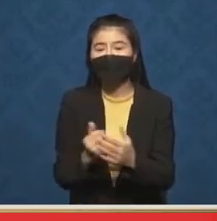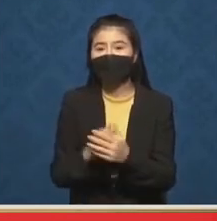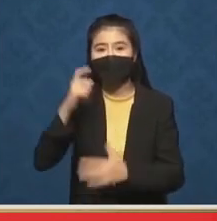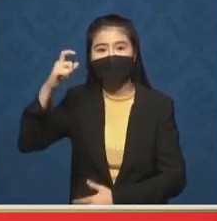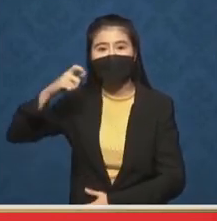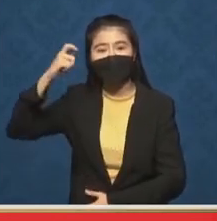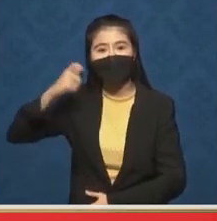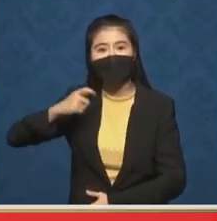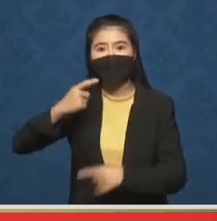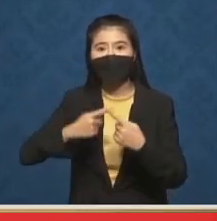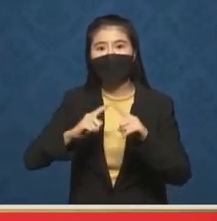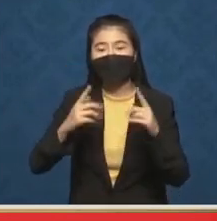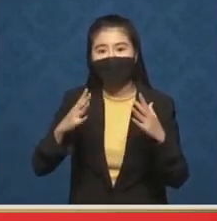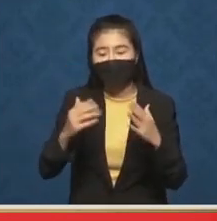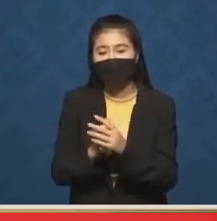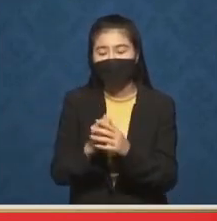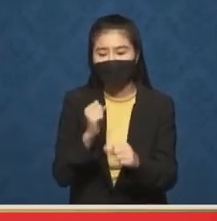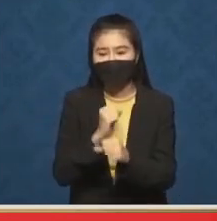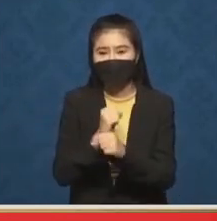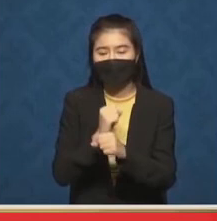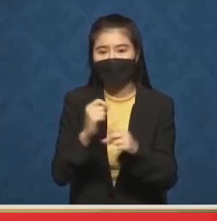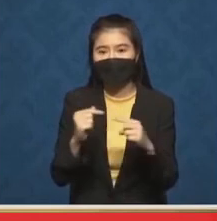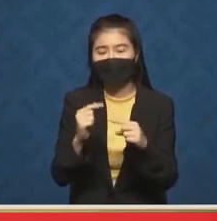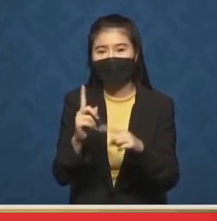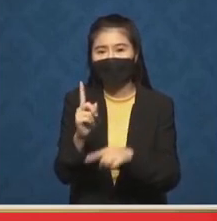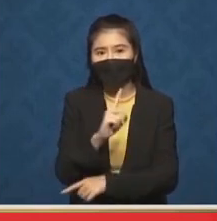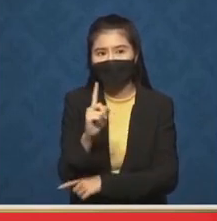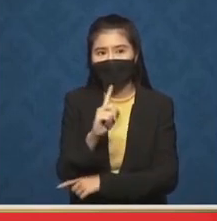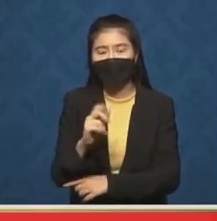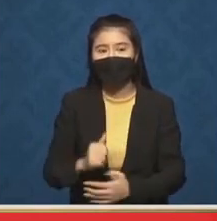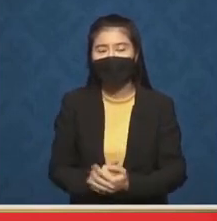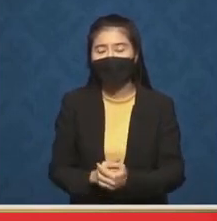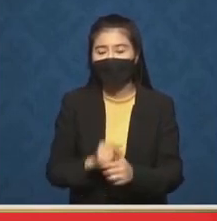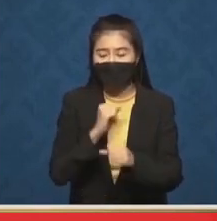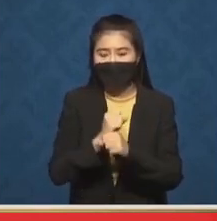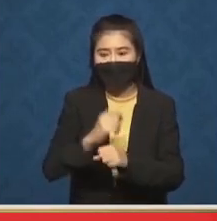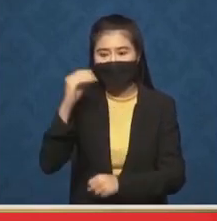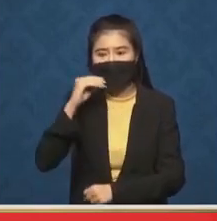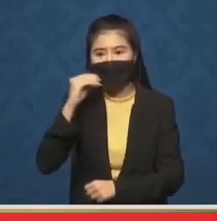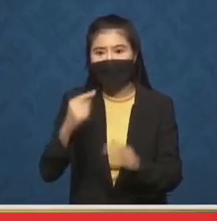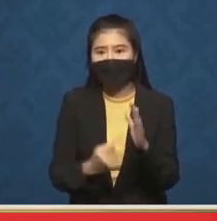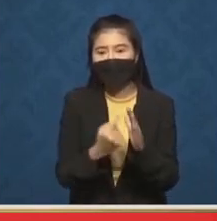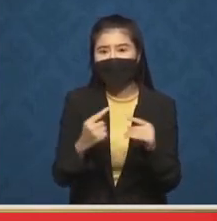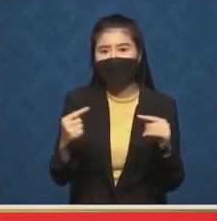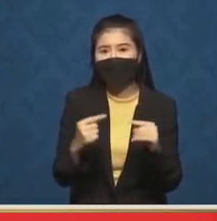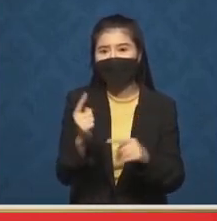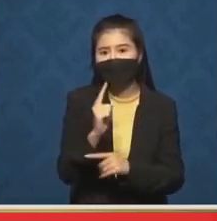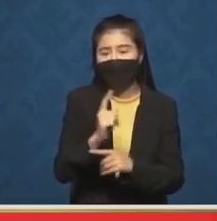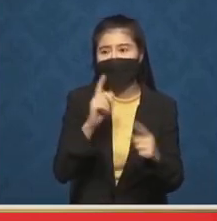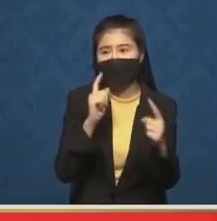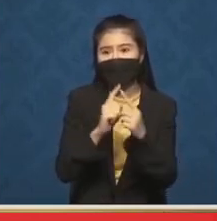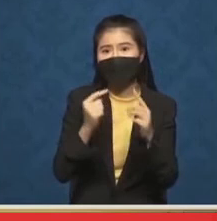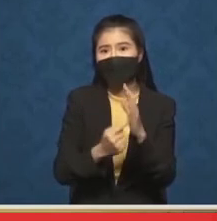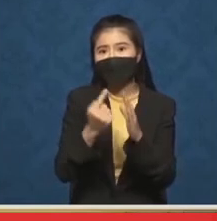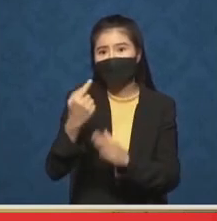ี้แต่เราได้ทำเรื่องหนึ่ที่consistentคือสม่ำเสมอตั้งแต่ช่วงที่มีคารพบข